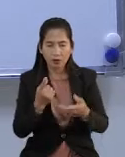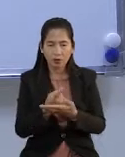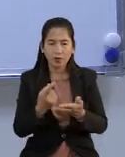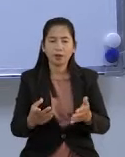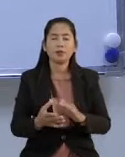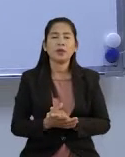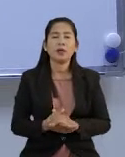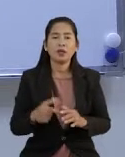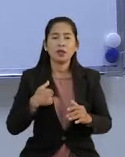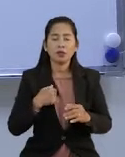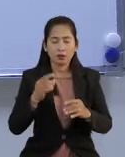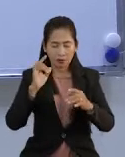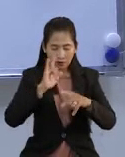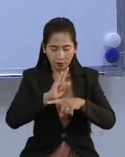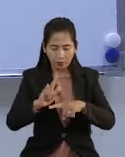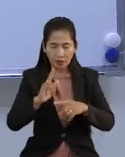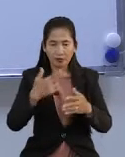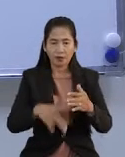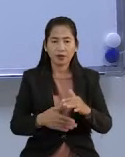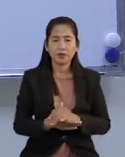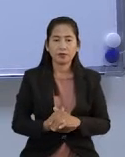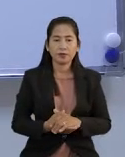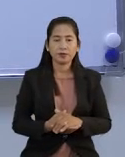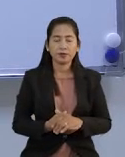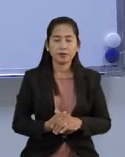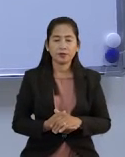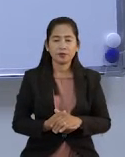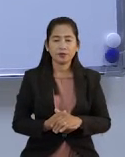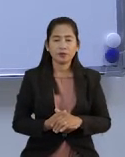chà hai dưỡng thơ bầm ma vị thi ở vậy